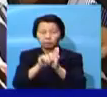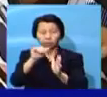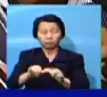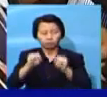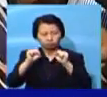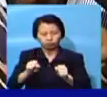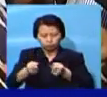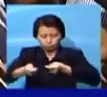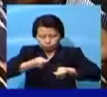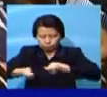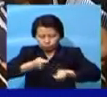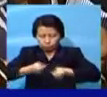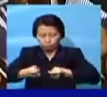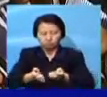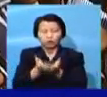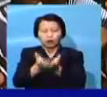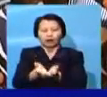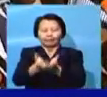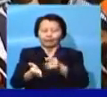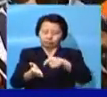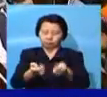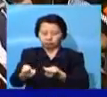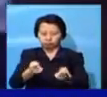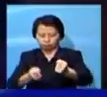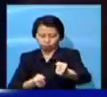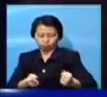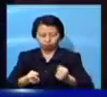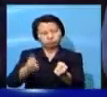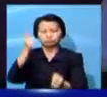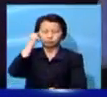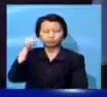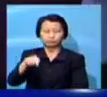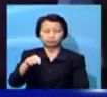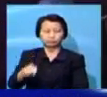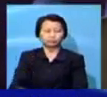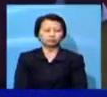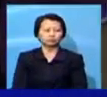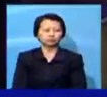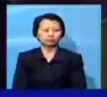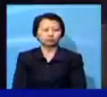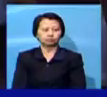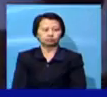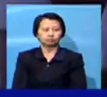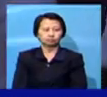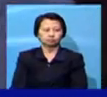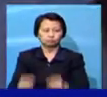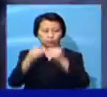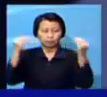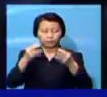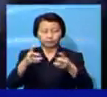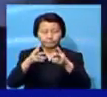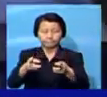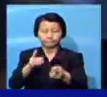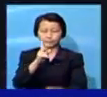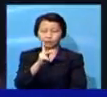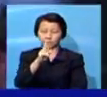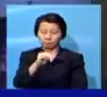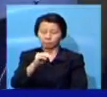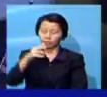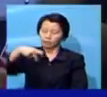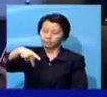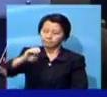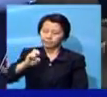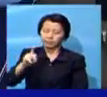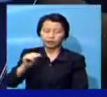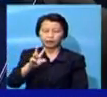yang mampu mengendalikan jentera-jentera yang sedia ada Majlis perasmian KM pekan oleh Perdana Menteri